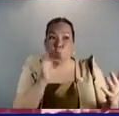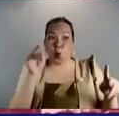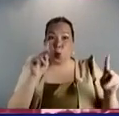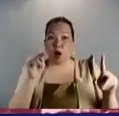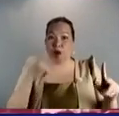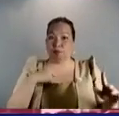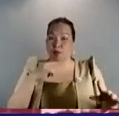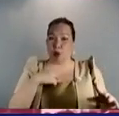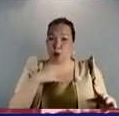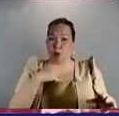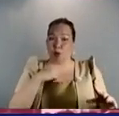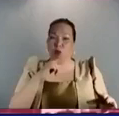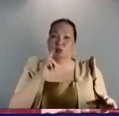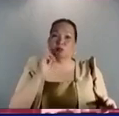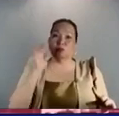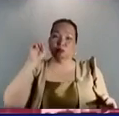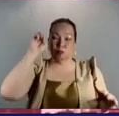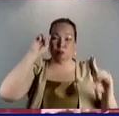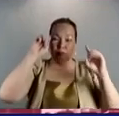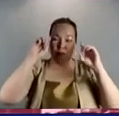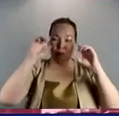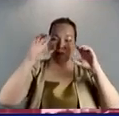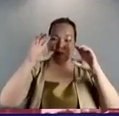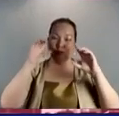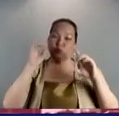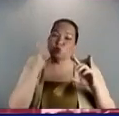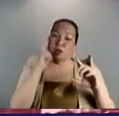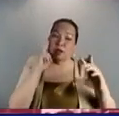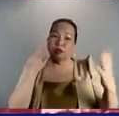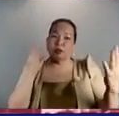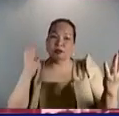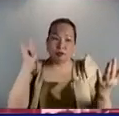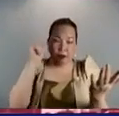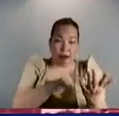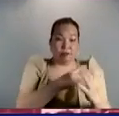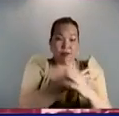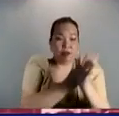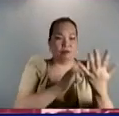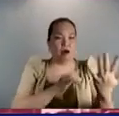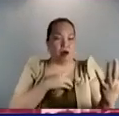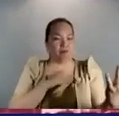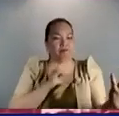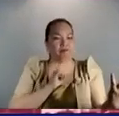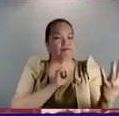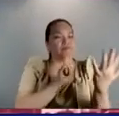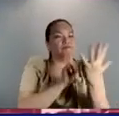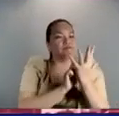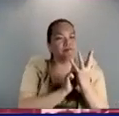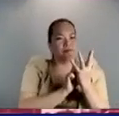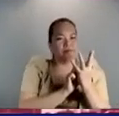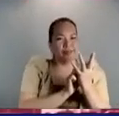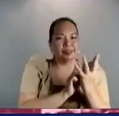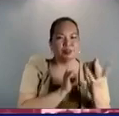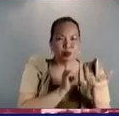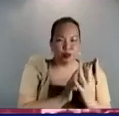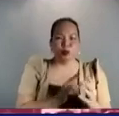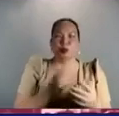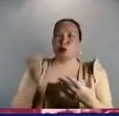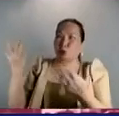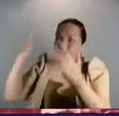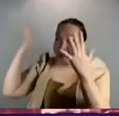May grupo din. May iba rin seremonya na gagawin. Parang ano to, parang celebration din ng mga